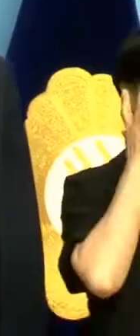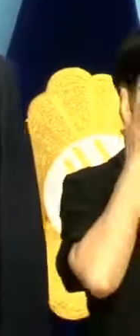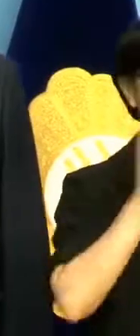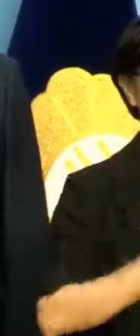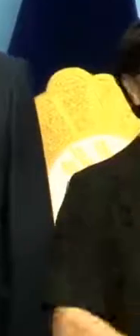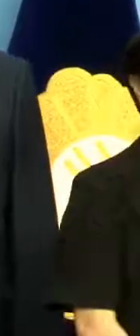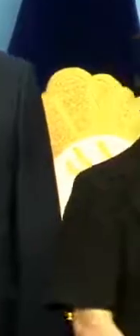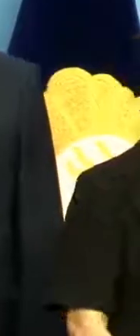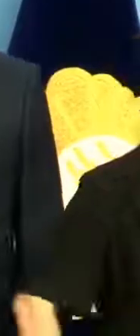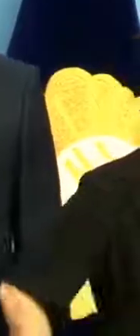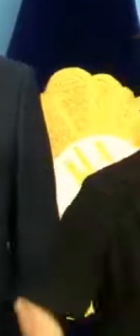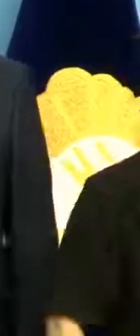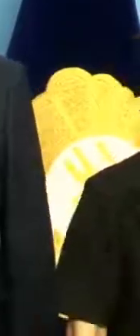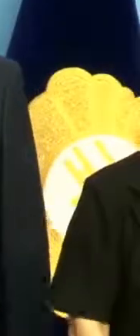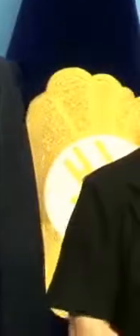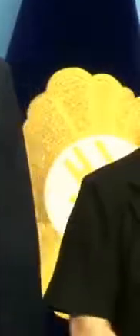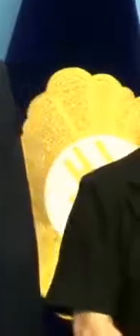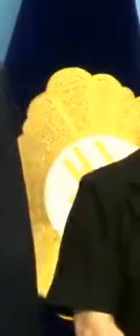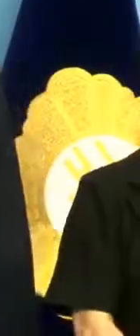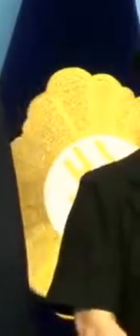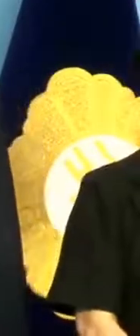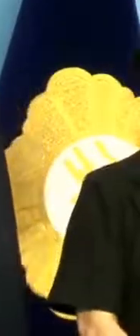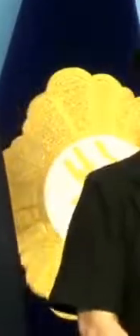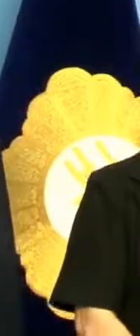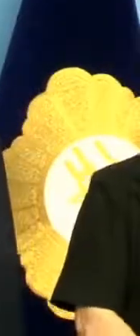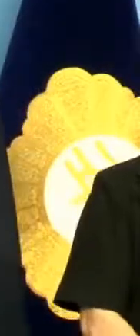예 인사 좀